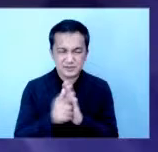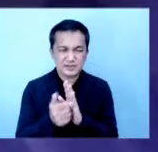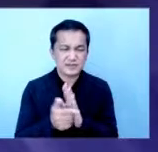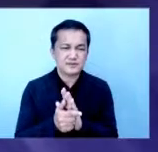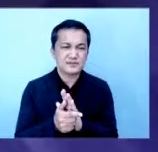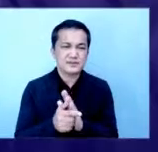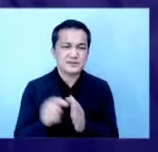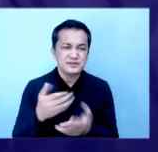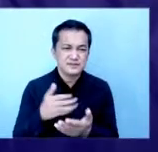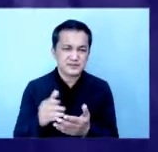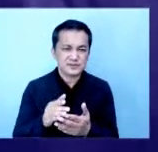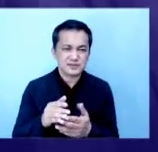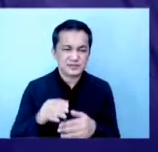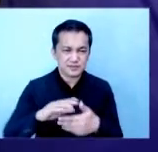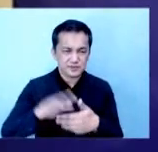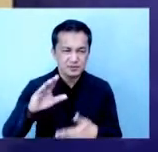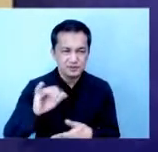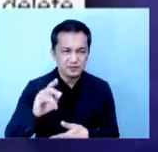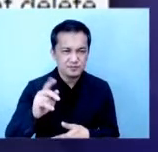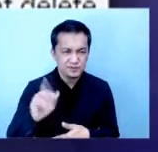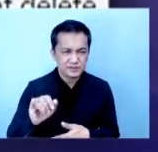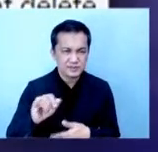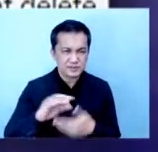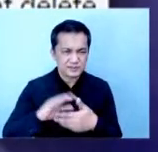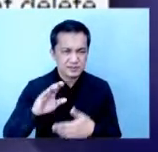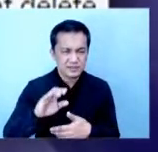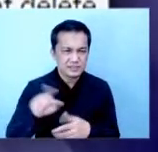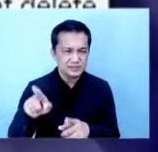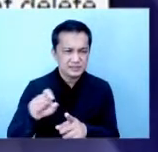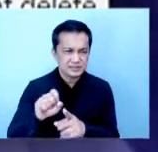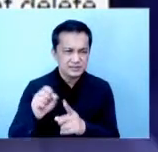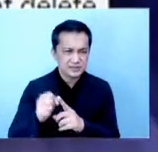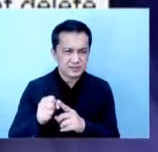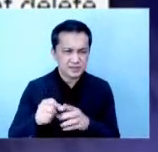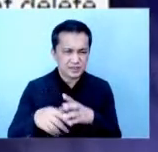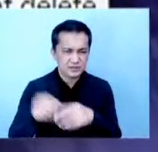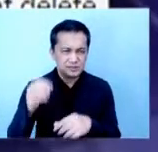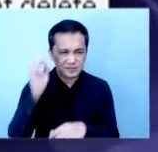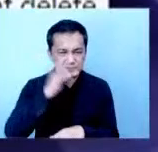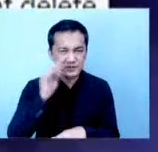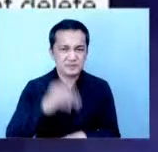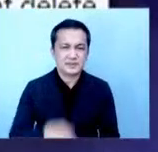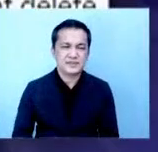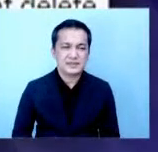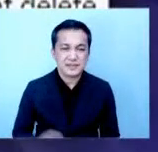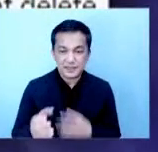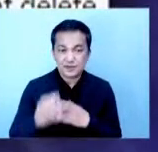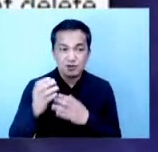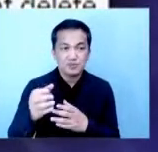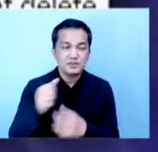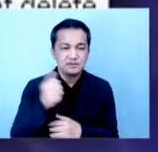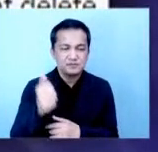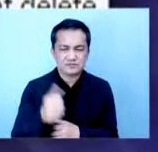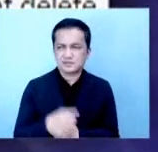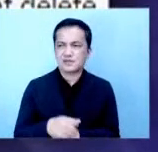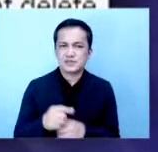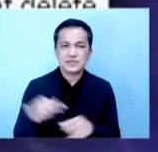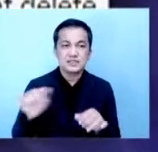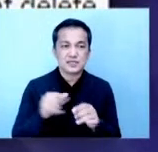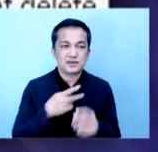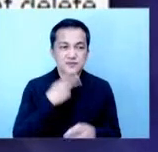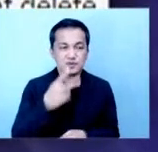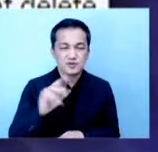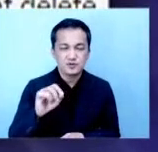na si Ponzi sa kanyang vlog na eksena raw sa mga outing ng mga Pinoy. Comment pa ng iba, kaboses daw ni Tom ang